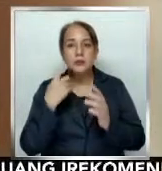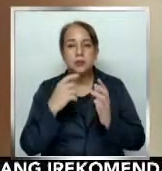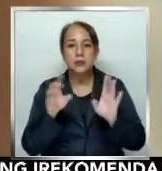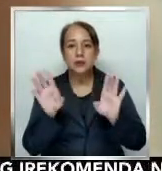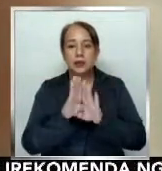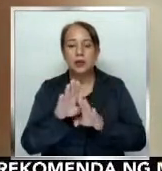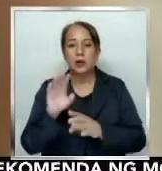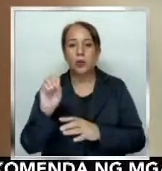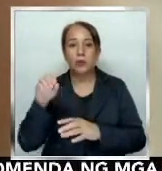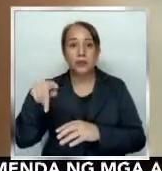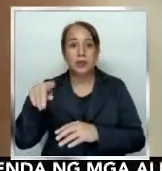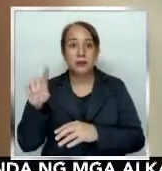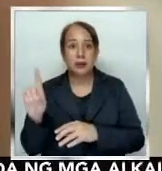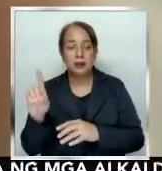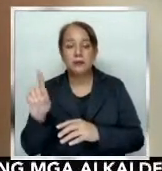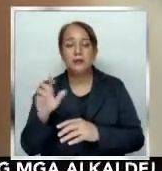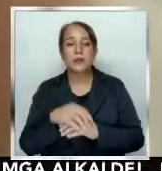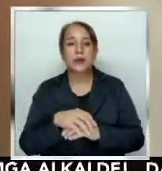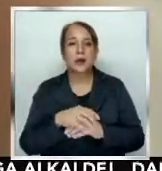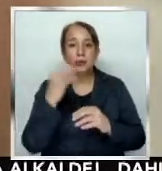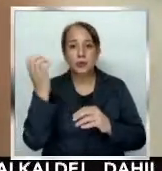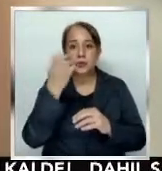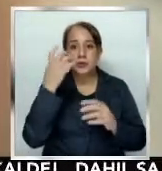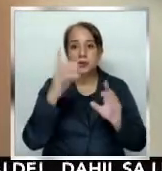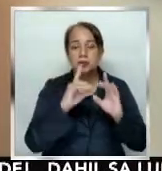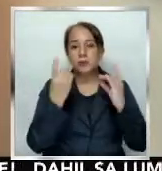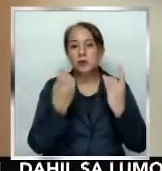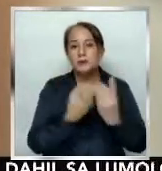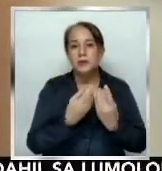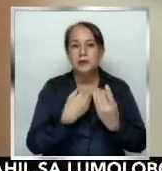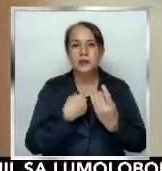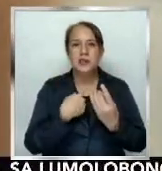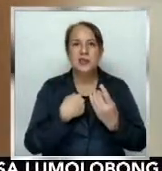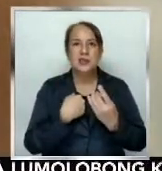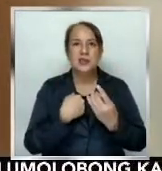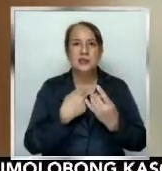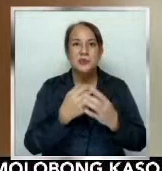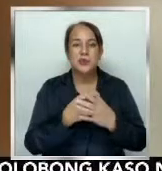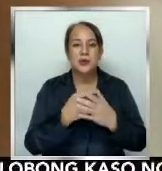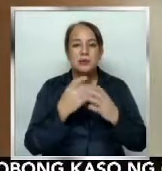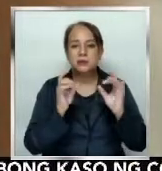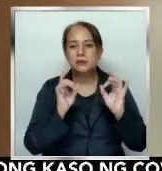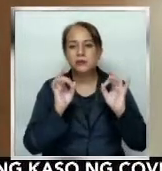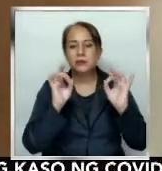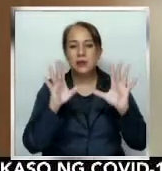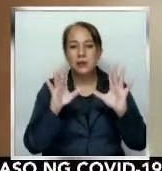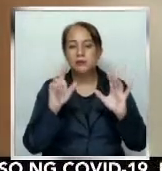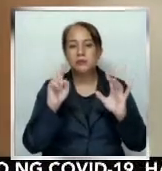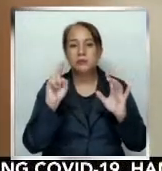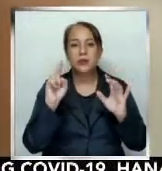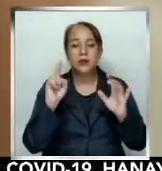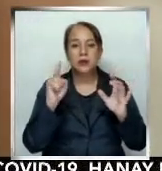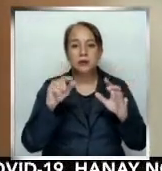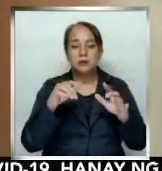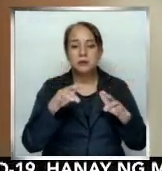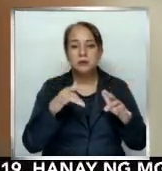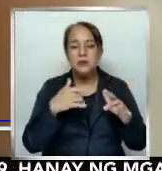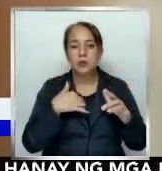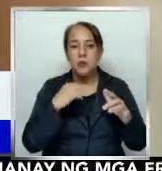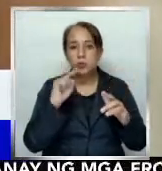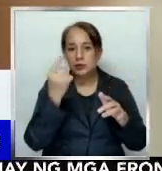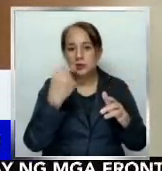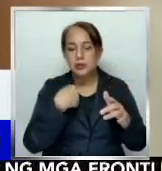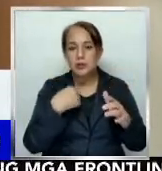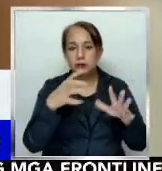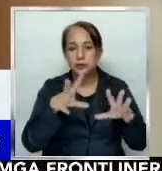namin, ang emergency department namin, life and limb threatening cases na lang ang tinatanggap at nag-o-open kami ng